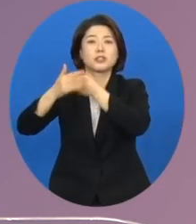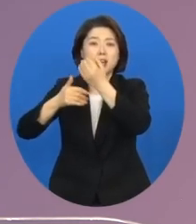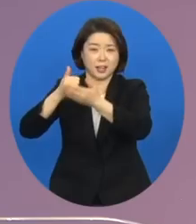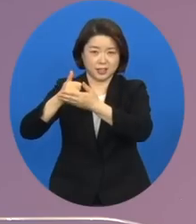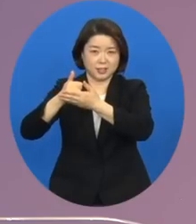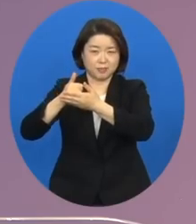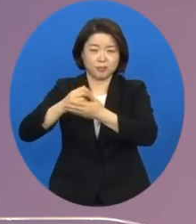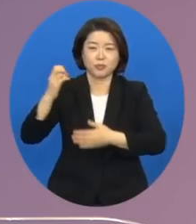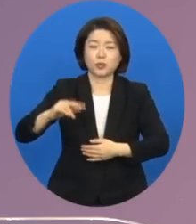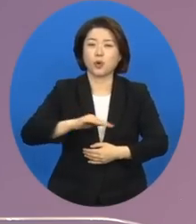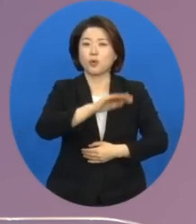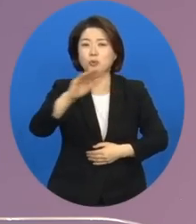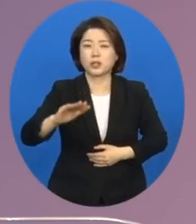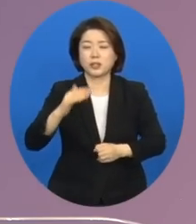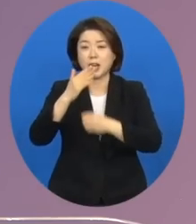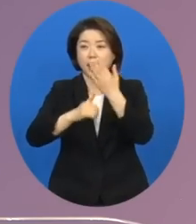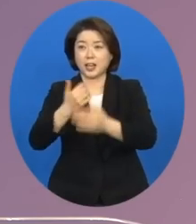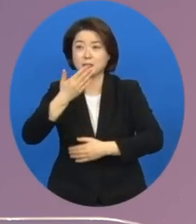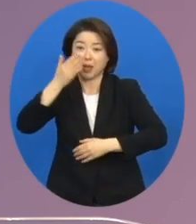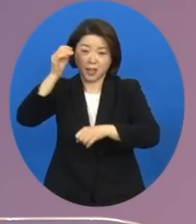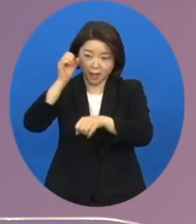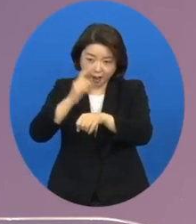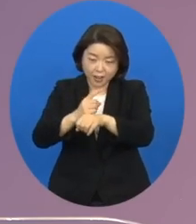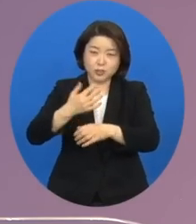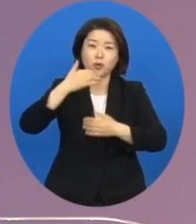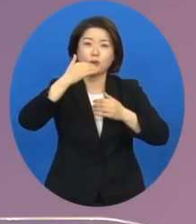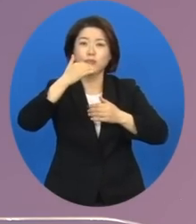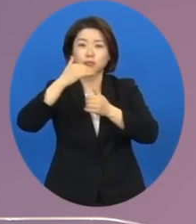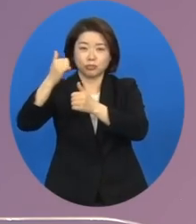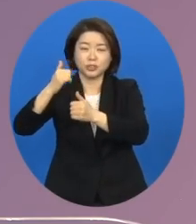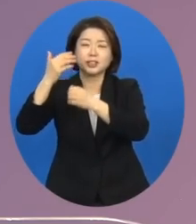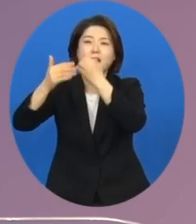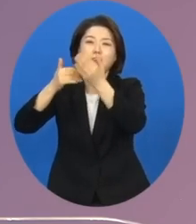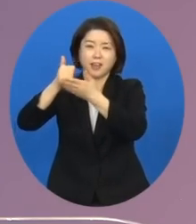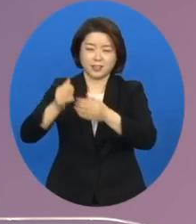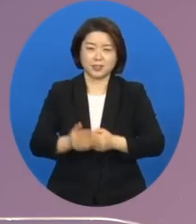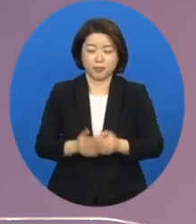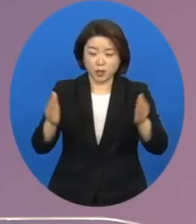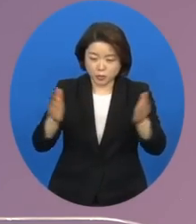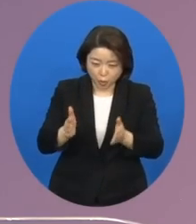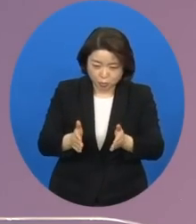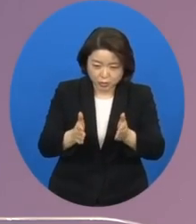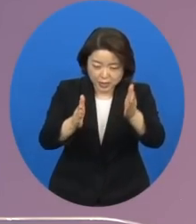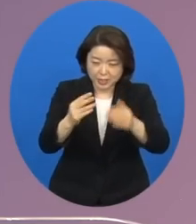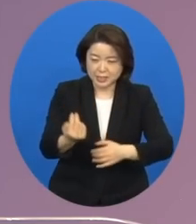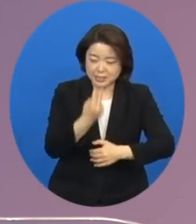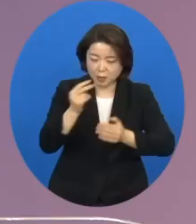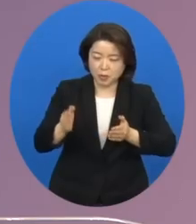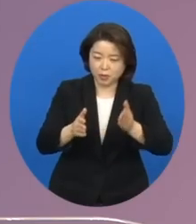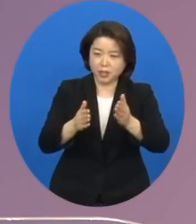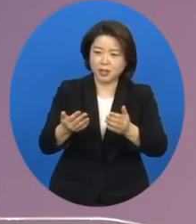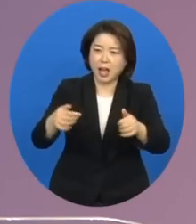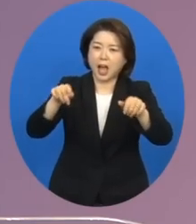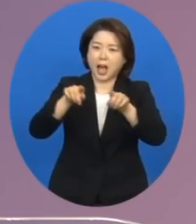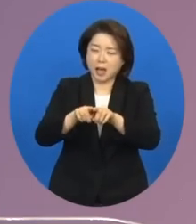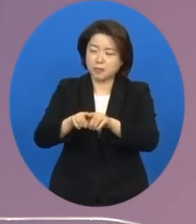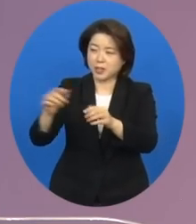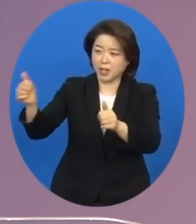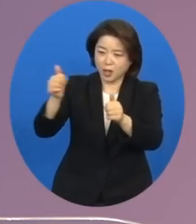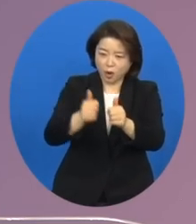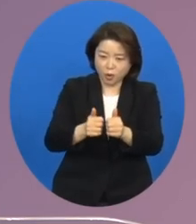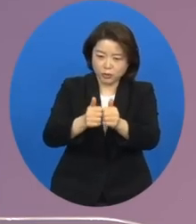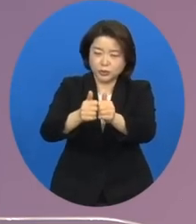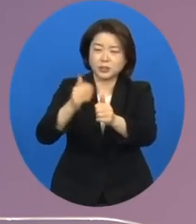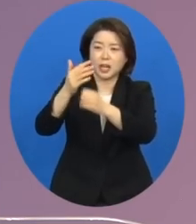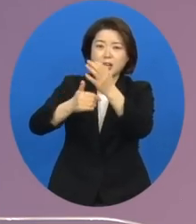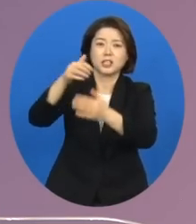우리를 하나님의 가능성으로 부르시는 하나님 그리고 좁은 길 생명의 길 함께 걸으시는 그 하나님 앞에서